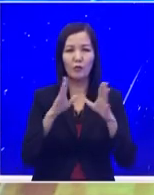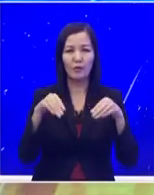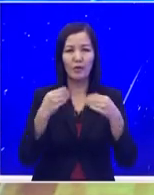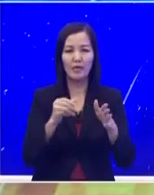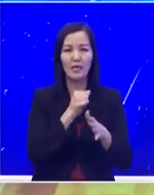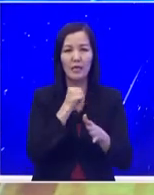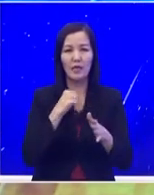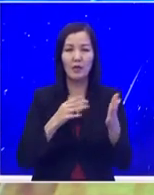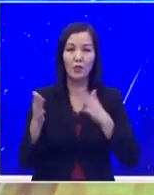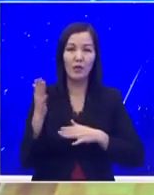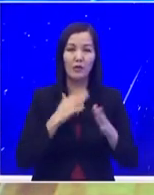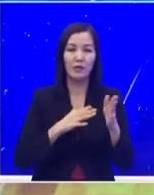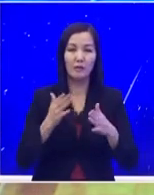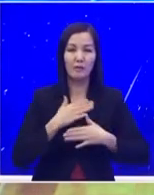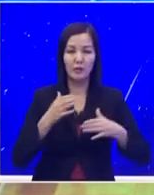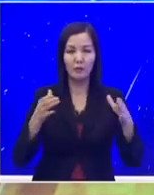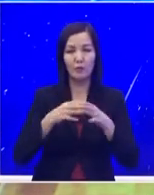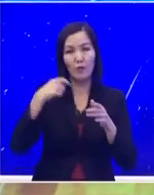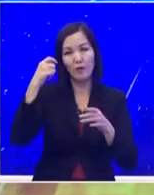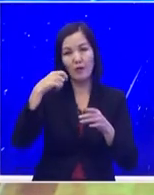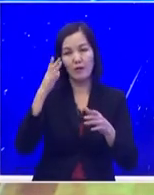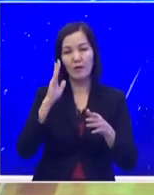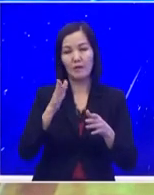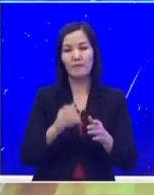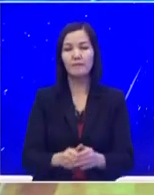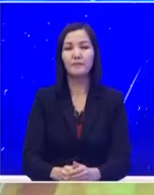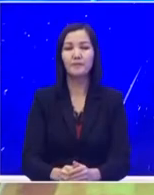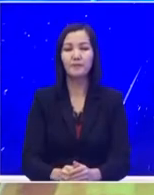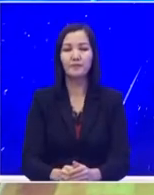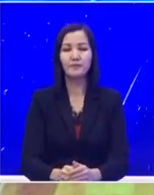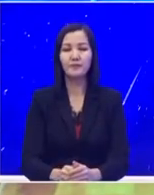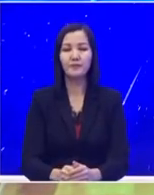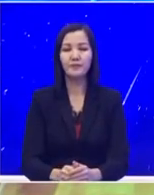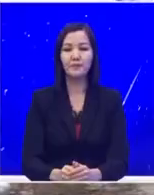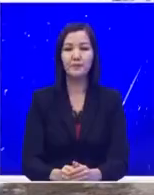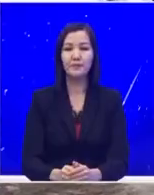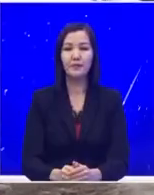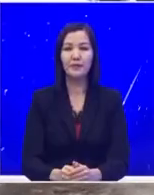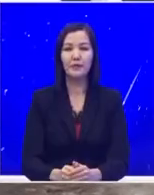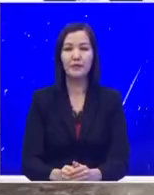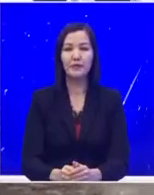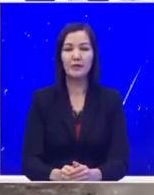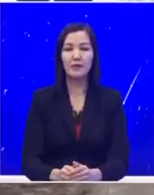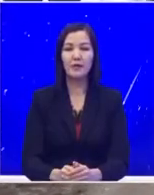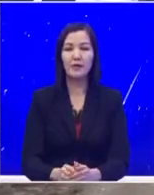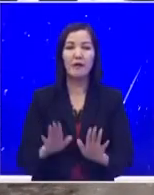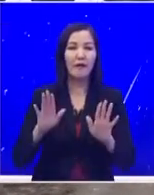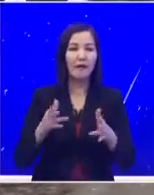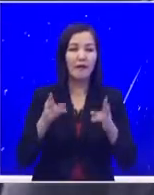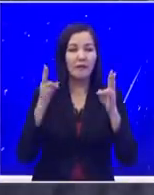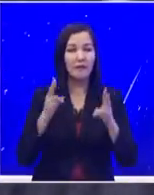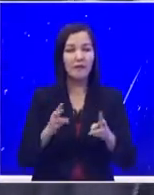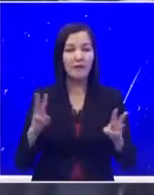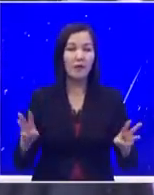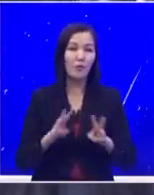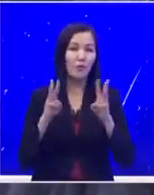болды. Талғардағы қуанышты сәтте осы игі істің жемісі. Жаман айтпай жақсы жоқ, әр қиындықтың